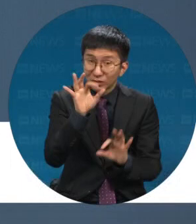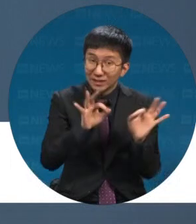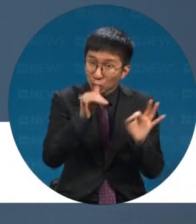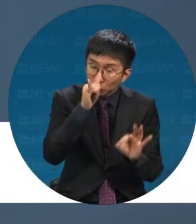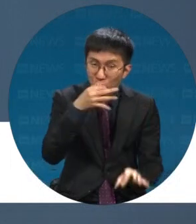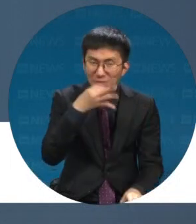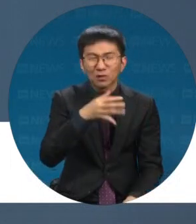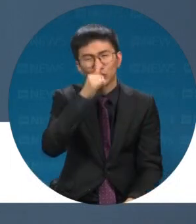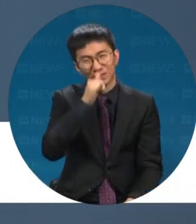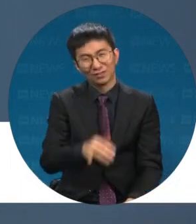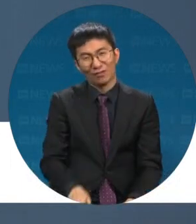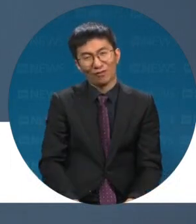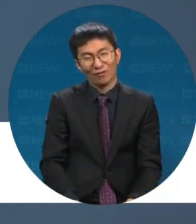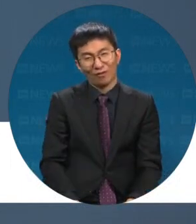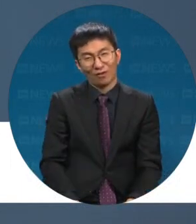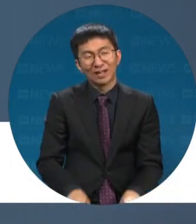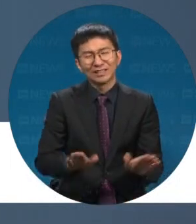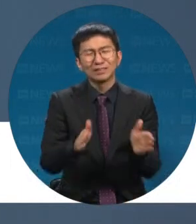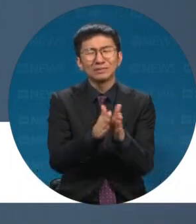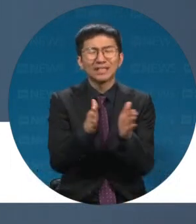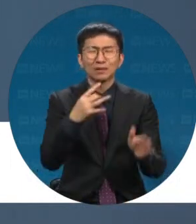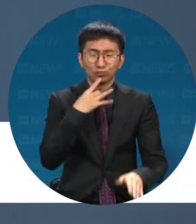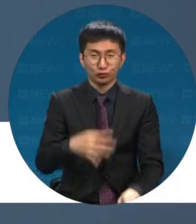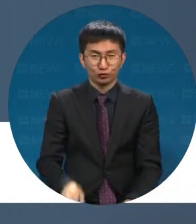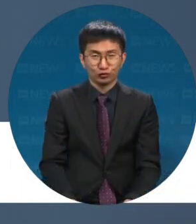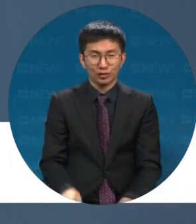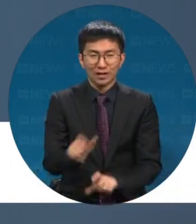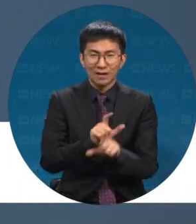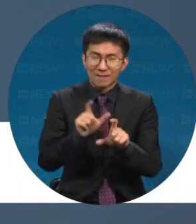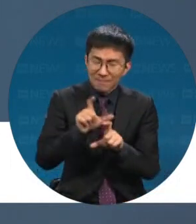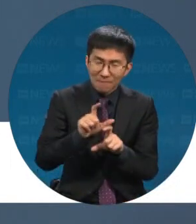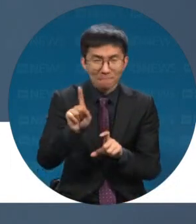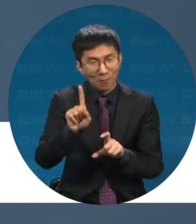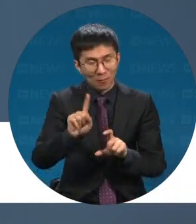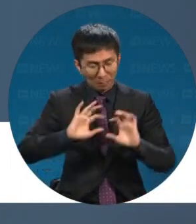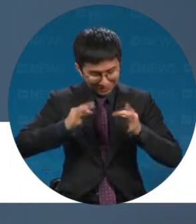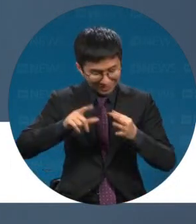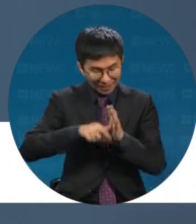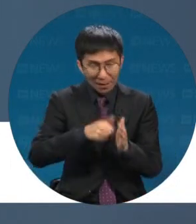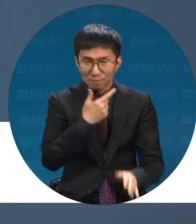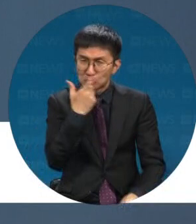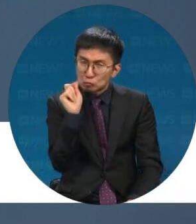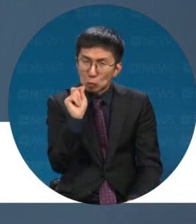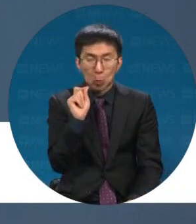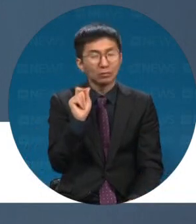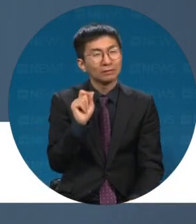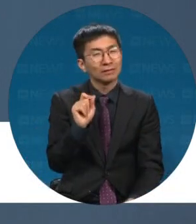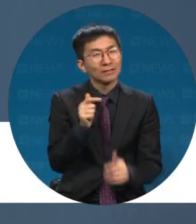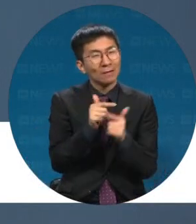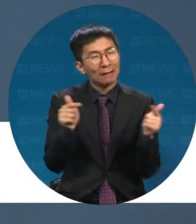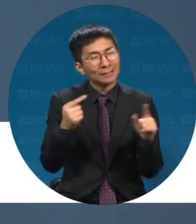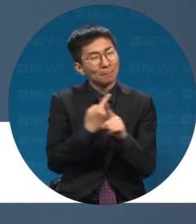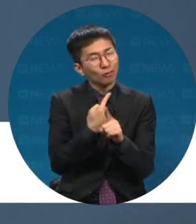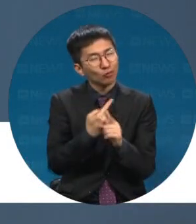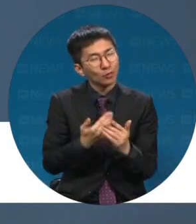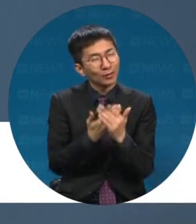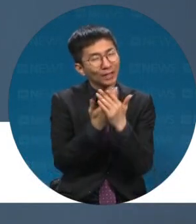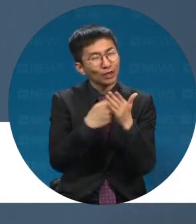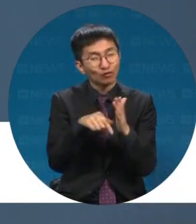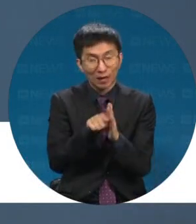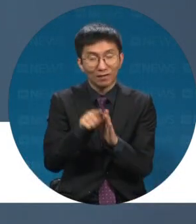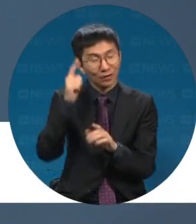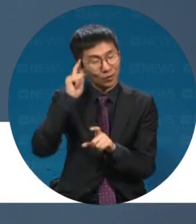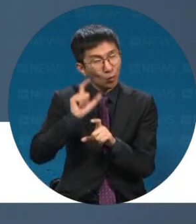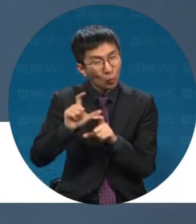힘든 부분도 있을 수 있거든요. 이제 시작이니까 조금 더 자신의 약점을 보완할 수 있는 방법을 고민하는 그런